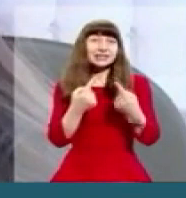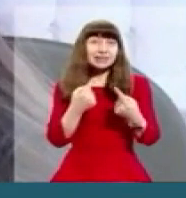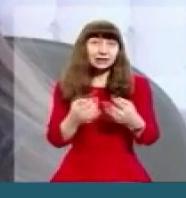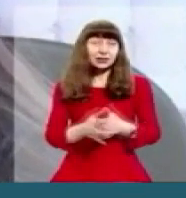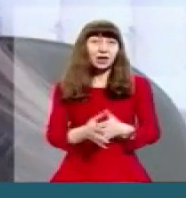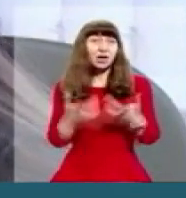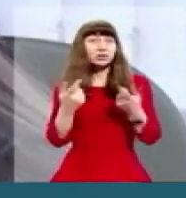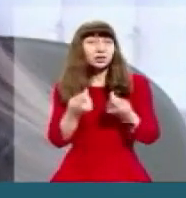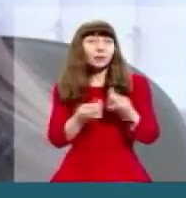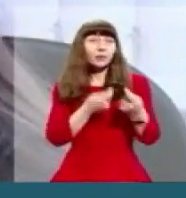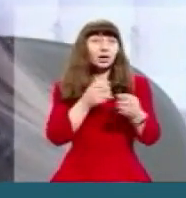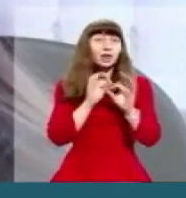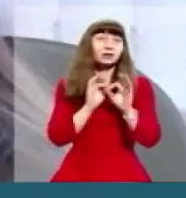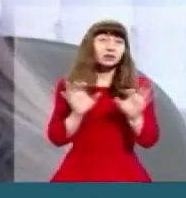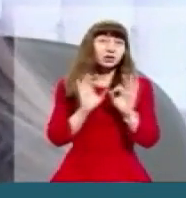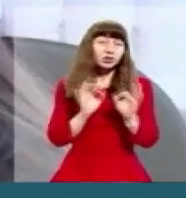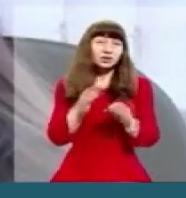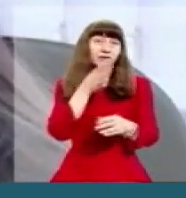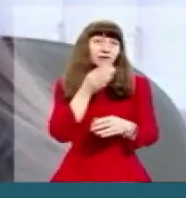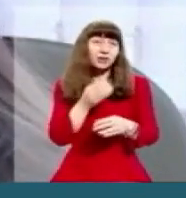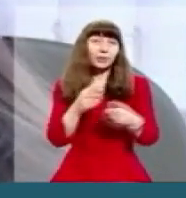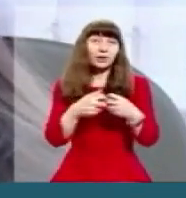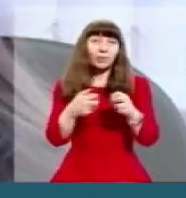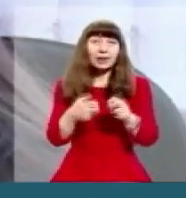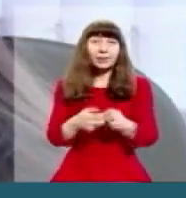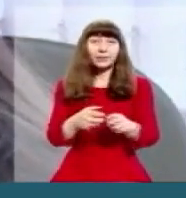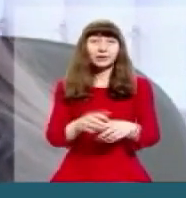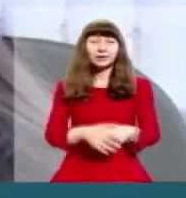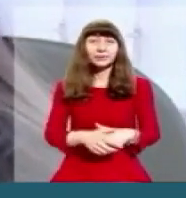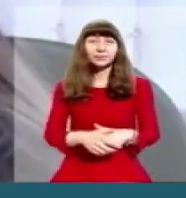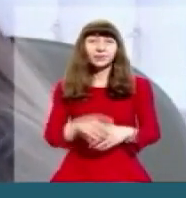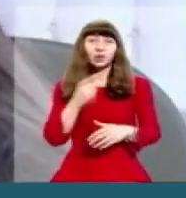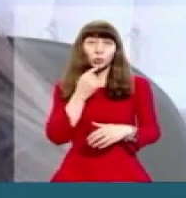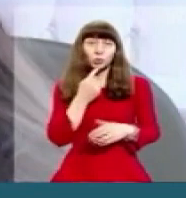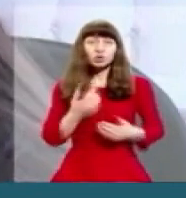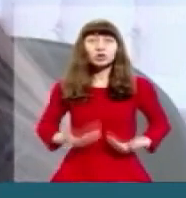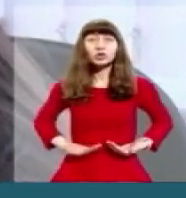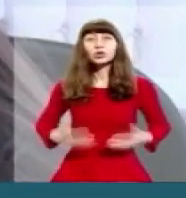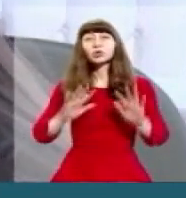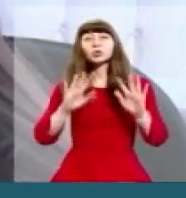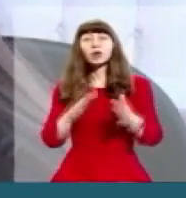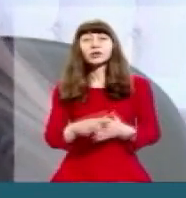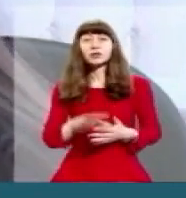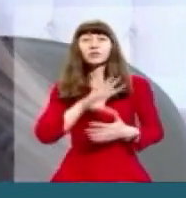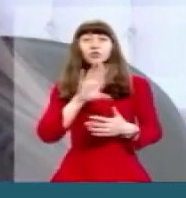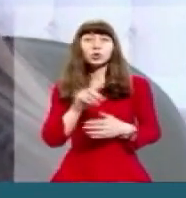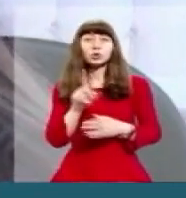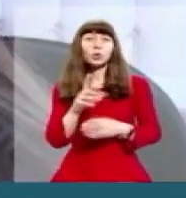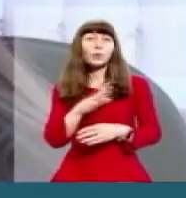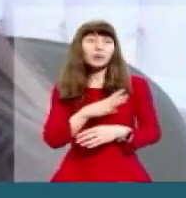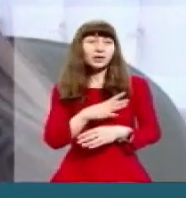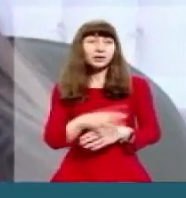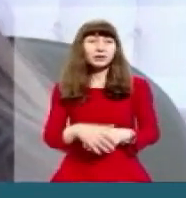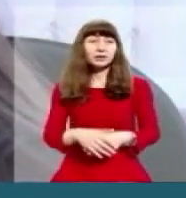Где-то мы с ними беседуем, где-то они рассказывают все свои трудные жизненные ситуации, все, что с ними происходило.